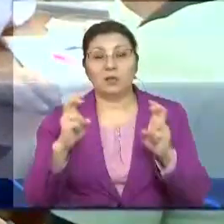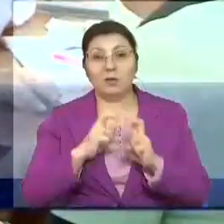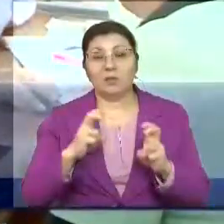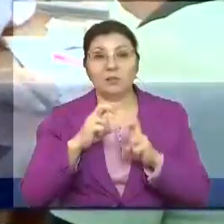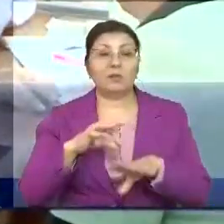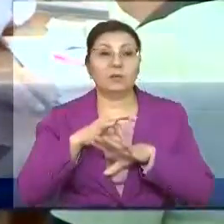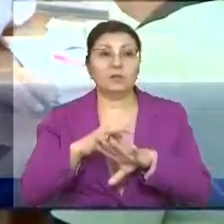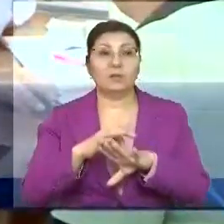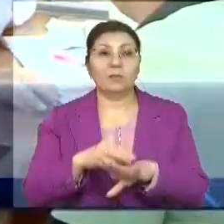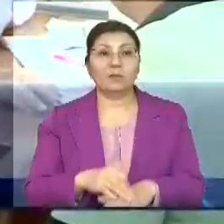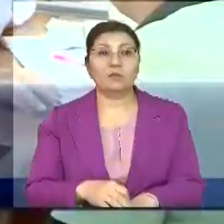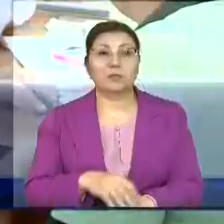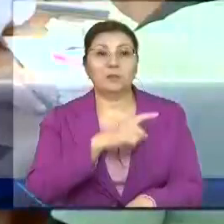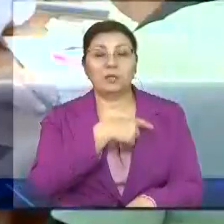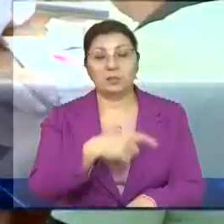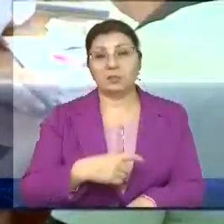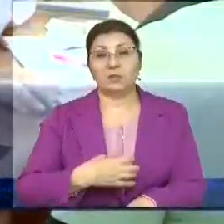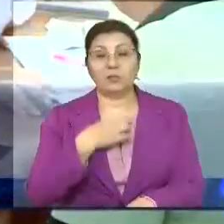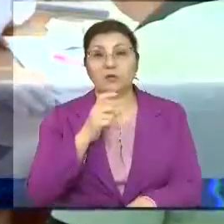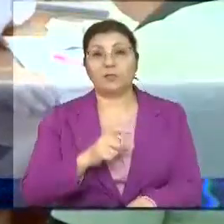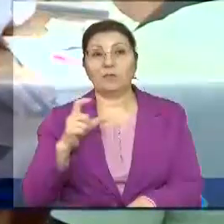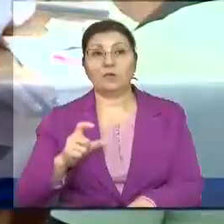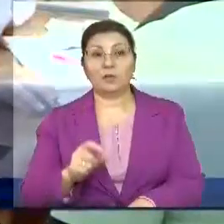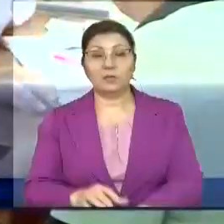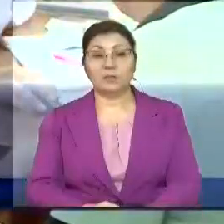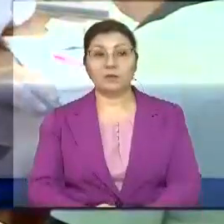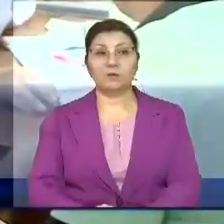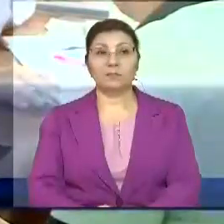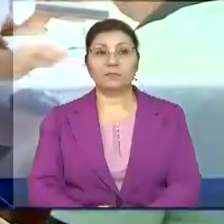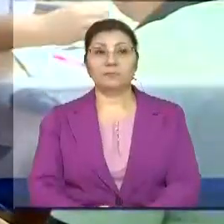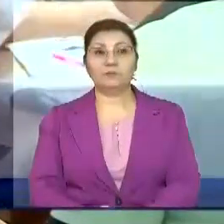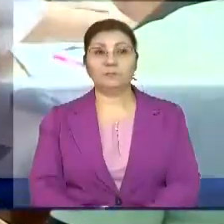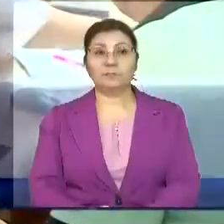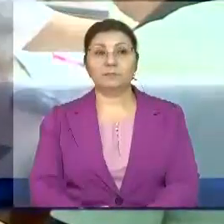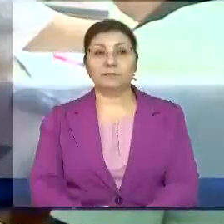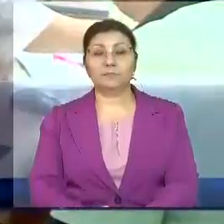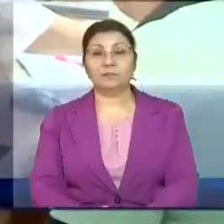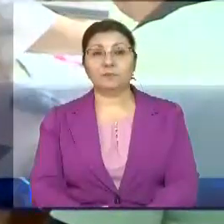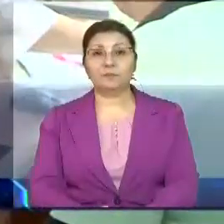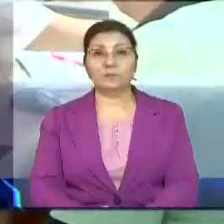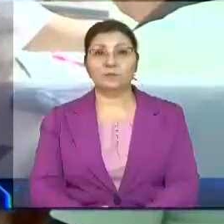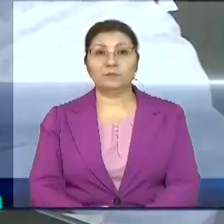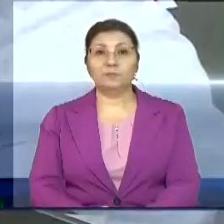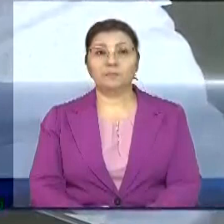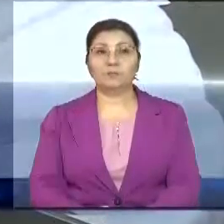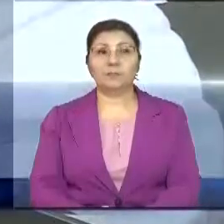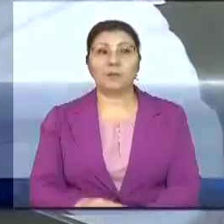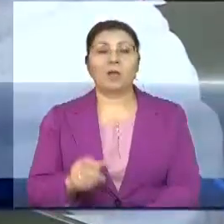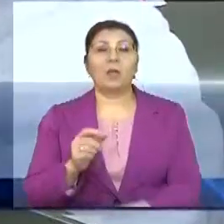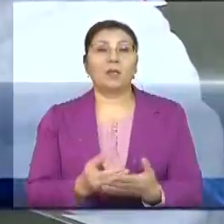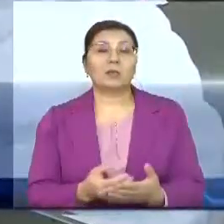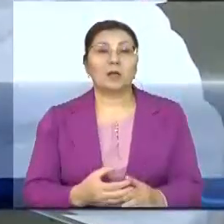проводится лицам, застрахованные лица. Поэтому, как бы, с учетом застрахованных лиц только могут пройти скрининг. То есть